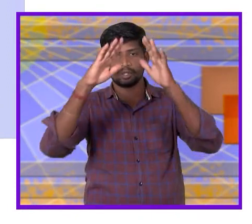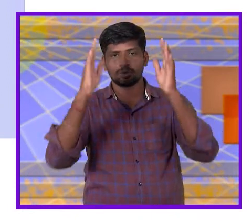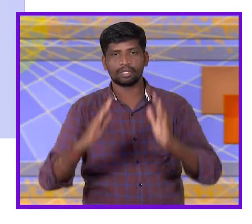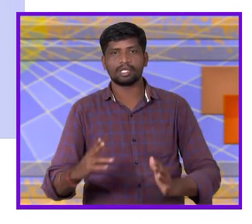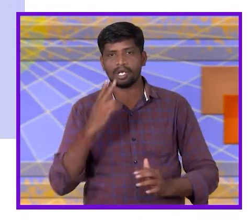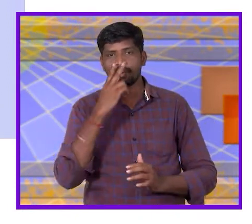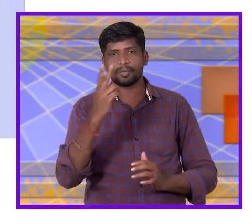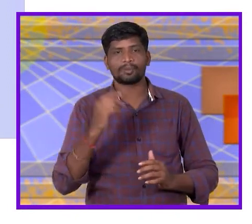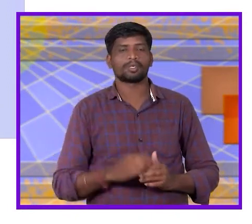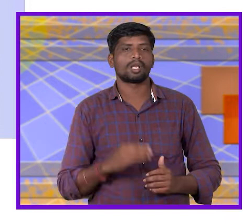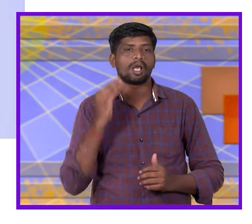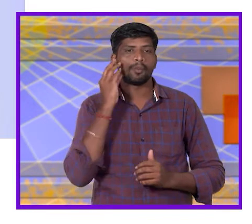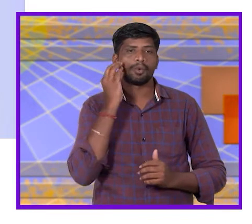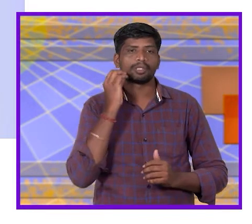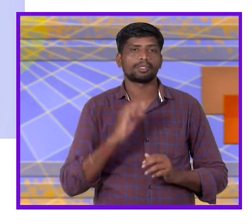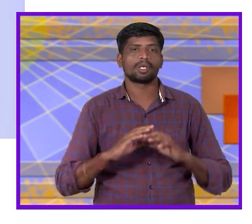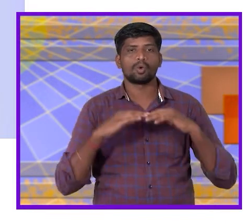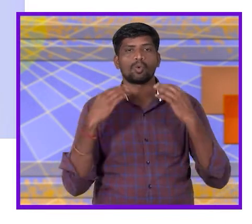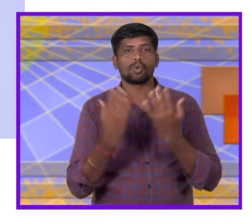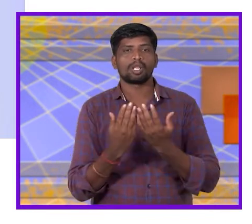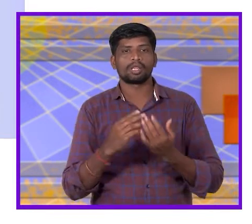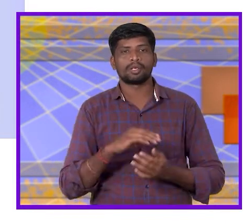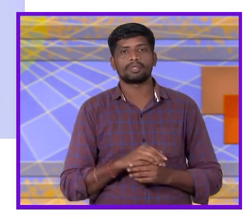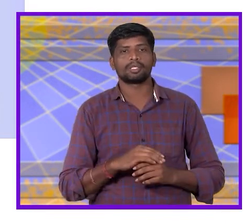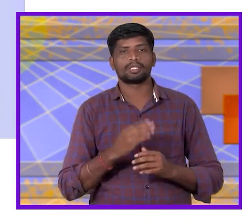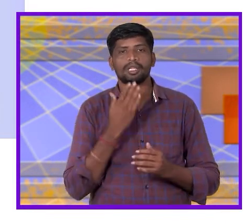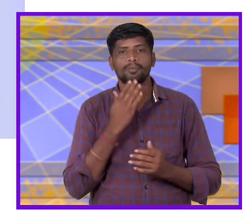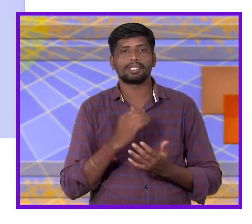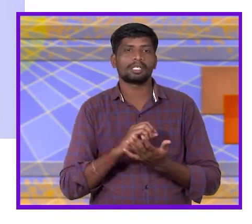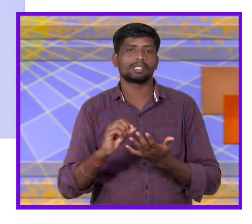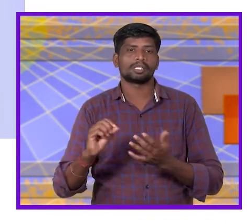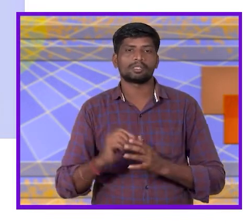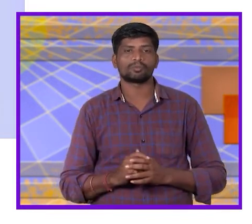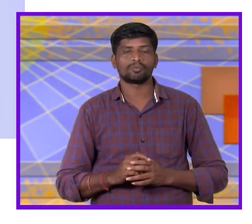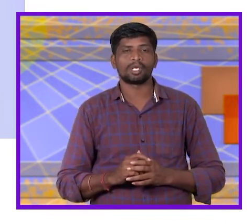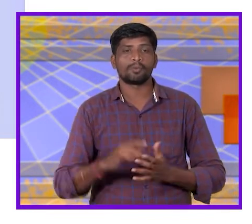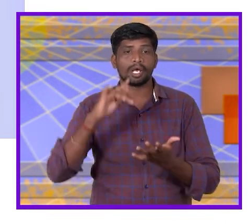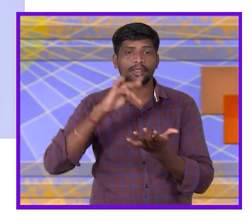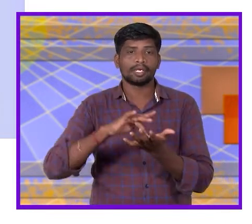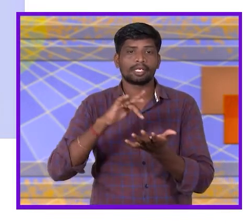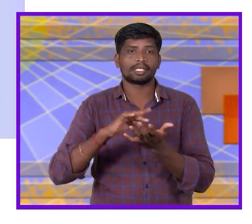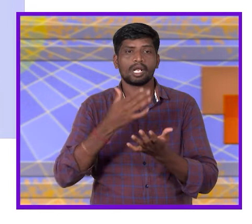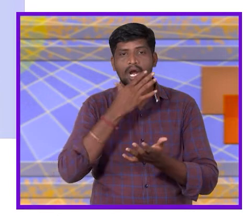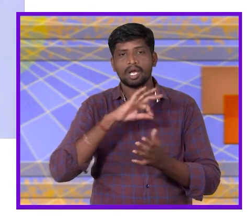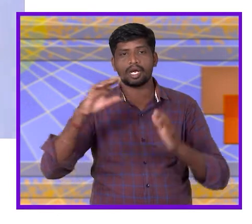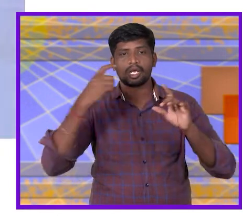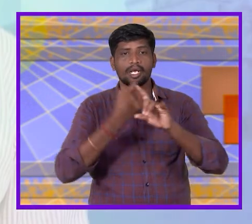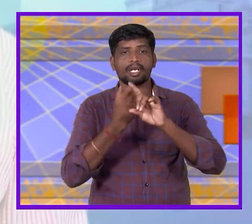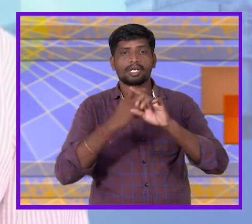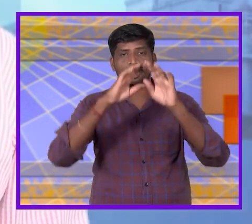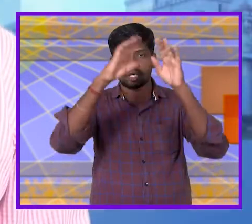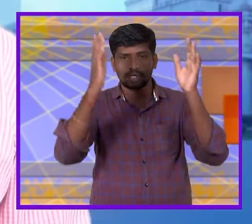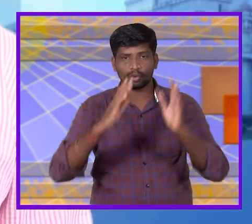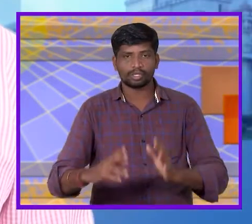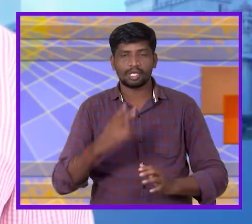போகிறோம். மதுரையில் இருக்கக்கூடிய உலக தமிழ் சங்கத்தை பற்றி படிக்க போகிறோம். பூம்புகாரில் இருக்கக்கூடிய சிற்ப கலைக்கூடத்தை பற்றி பார்க்க